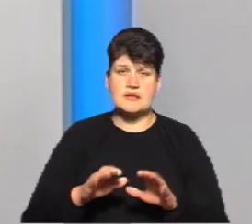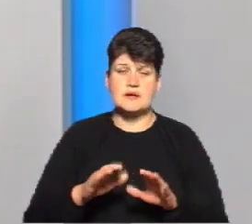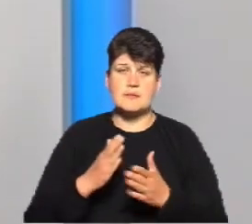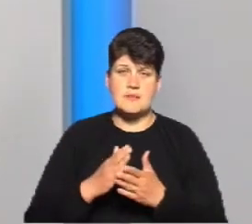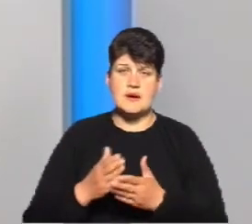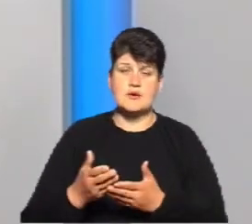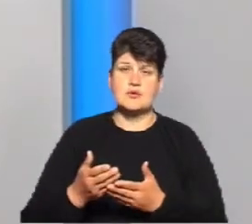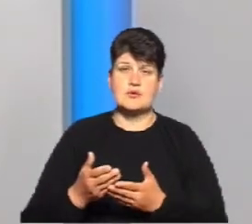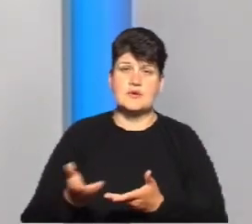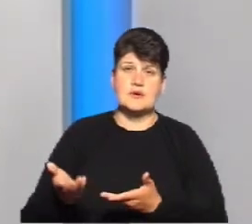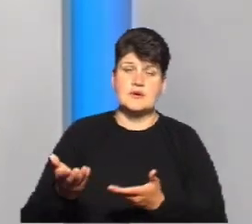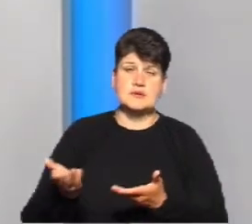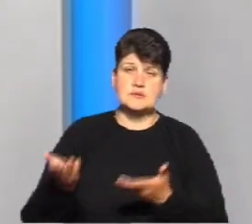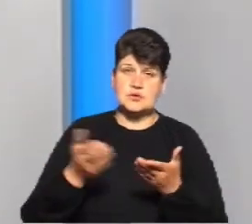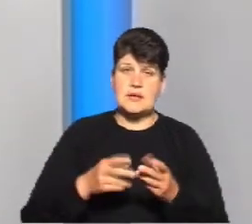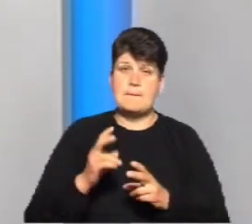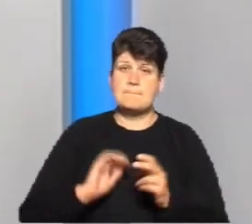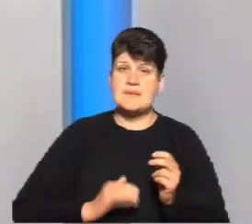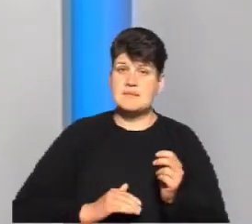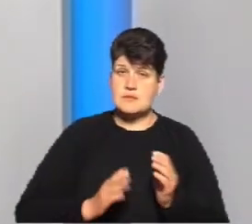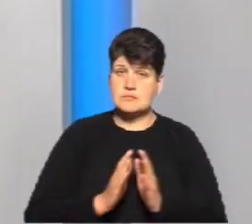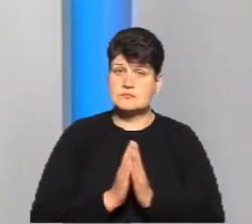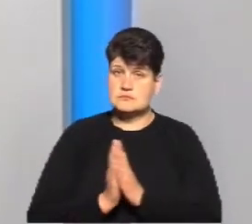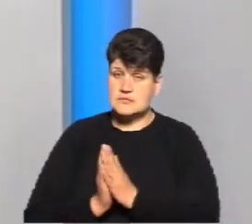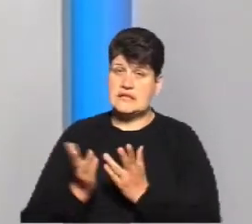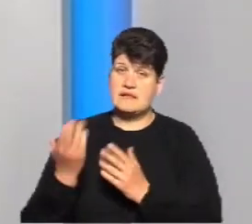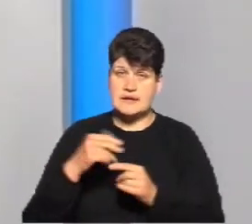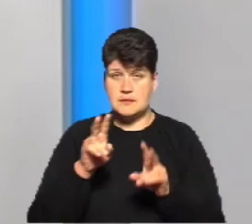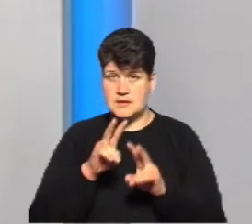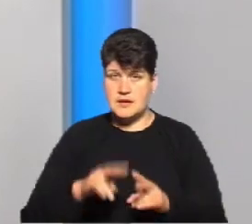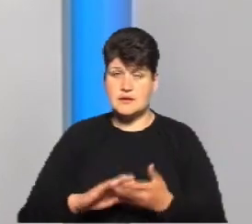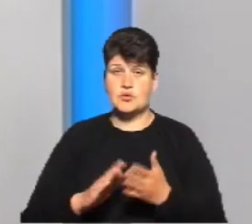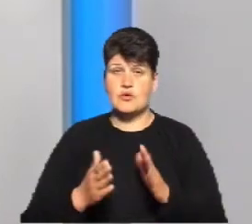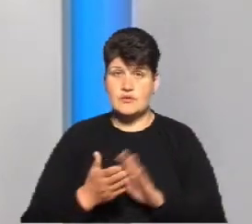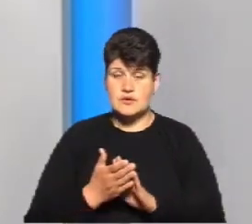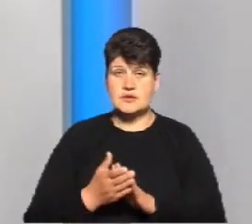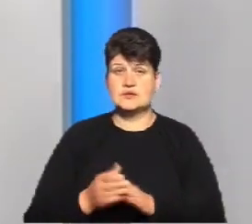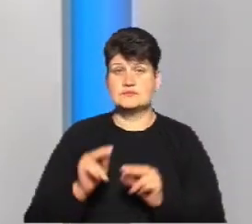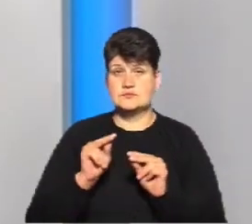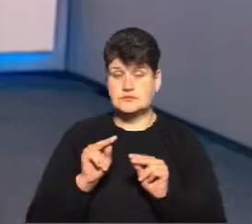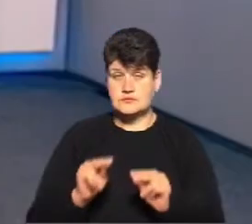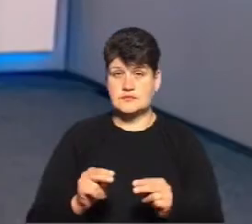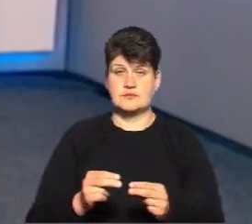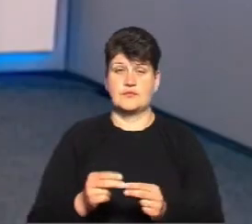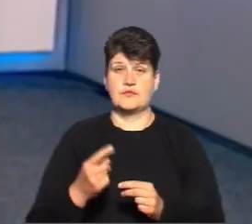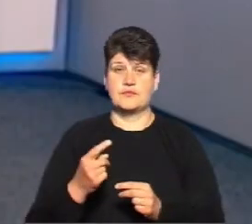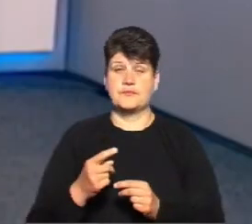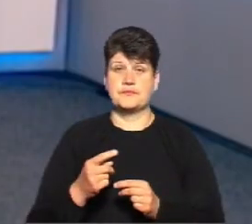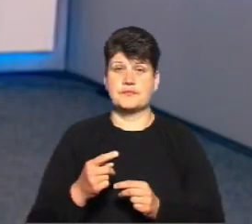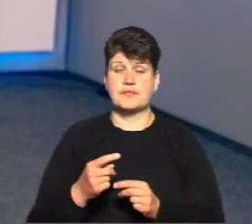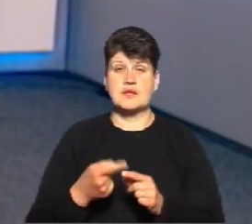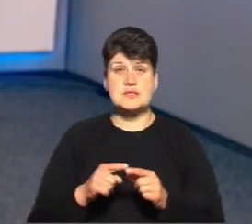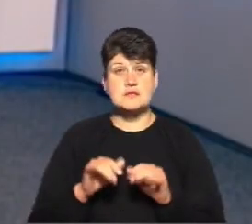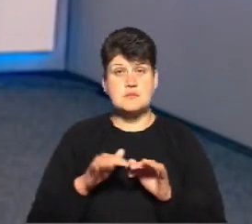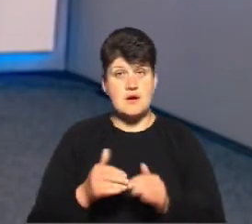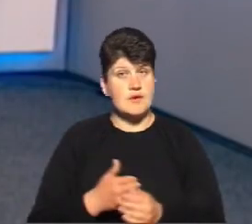підприємців і казати: шановні, будь ласка, давайте ми переглянемо наші договори добросовісно, добровільно, в односторонньому. Але це справа такому... добровільна. Звичайно,